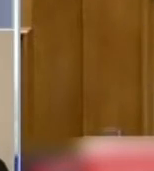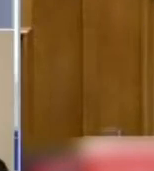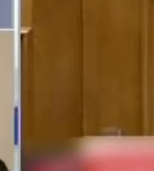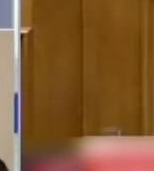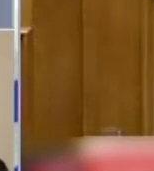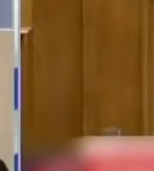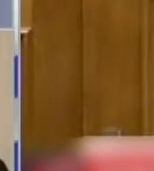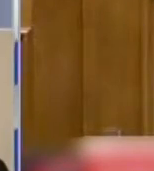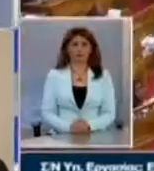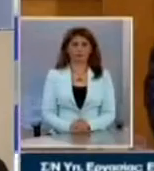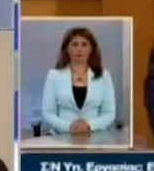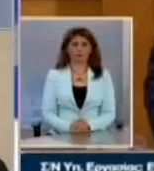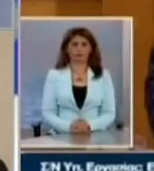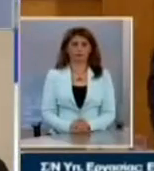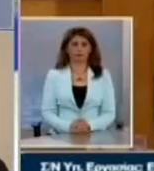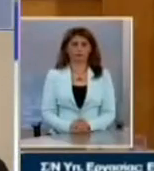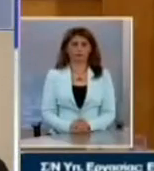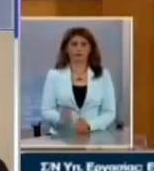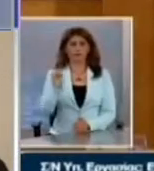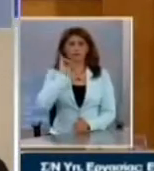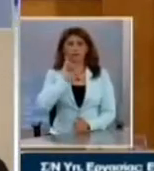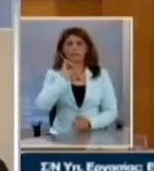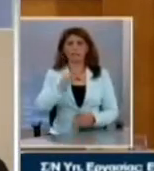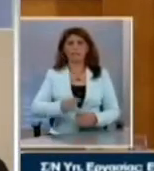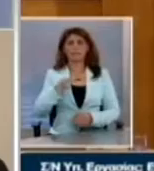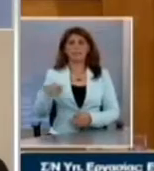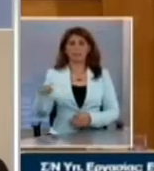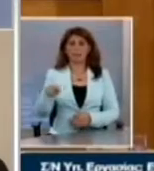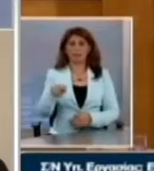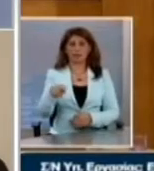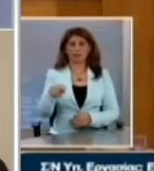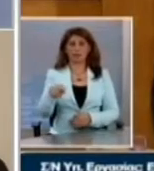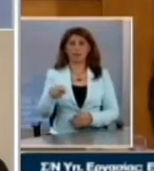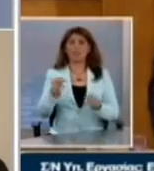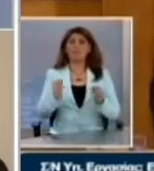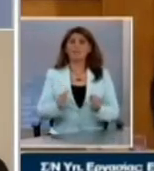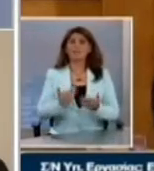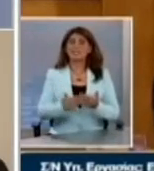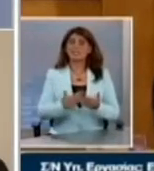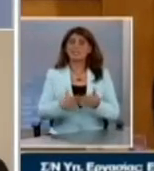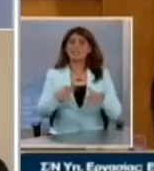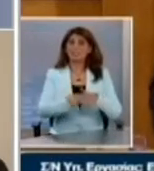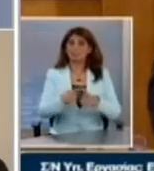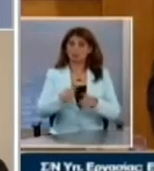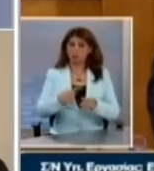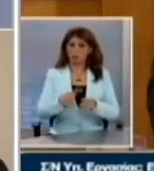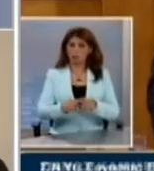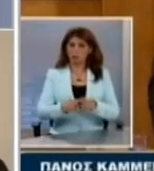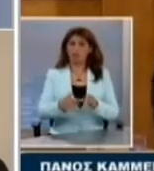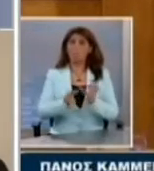της προηγούμενης δεκαετίας, όπου ακούγαμε όλοι ότι έρχεται μια περίοδος που δεν θα υπάρχει δυνατότητα